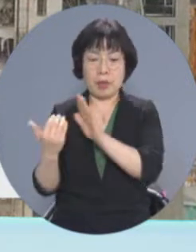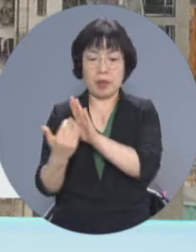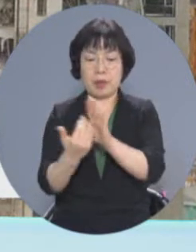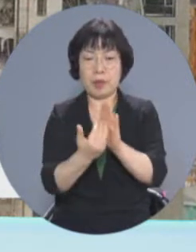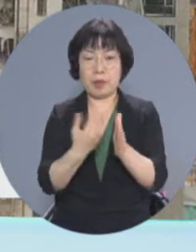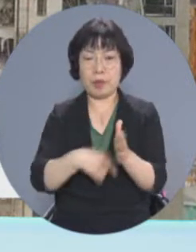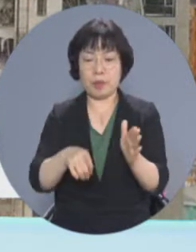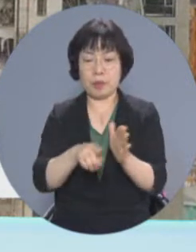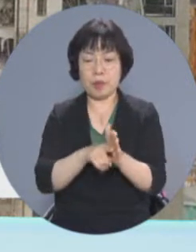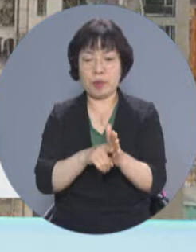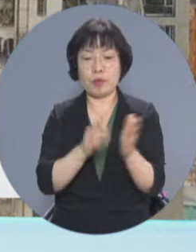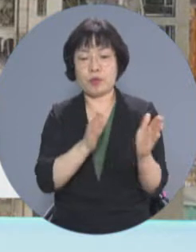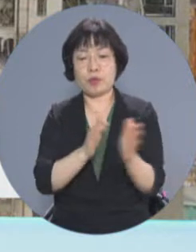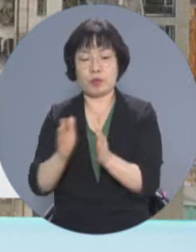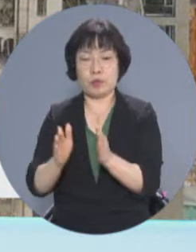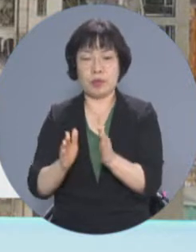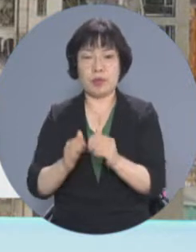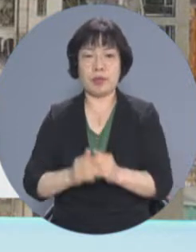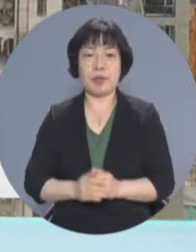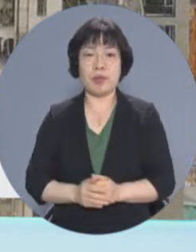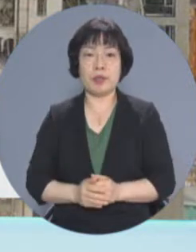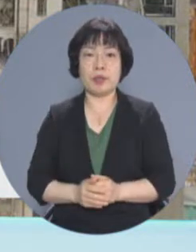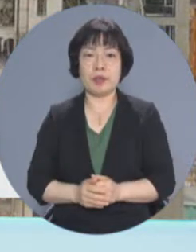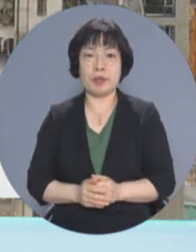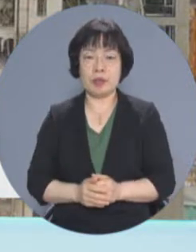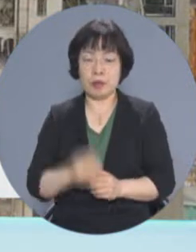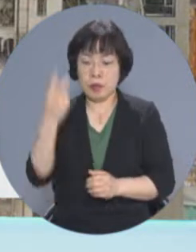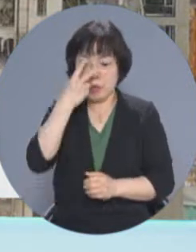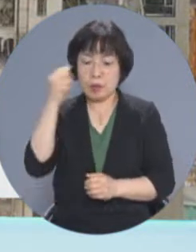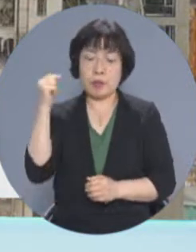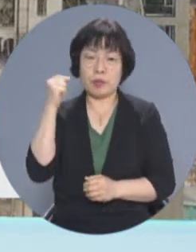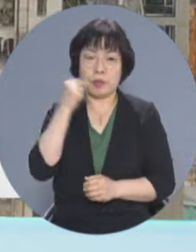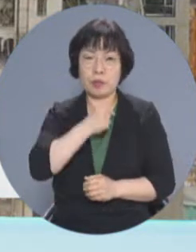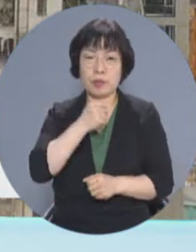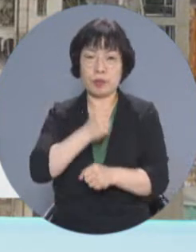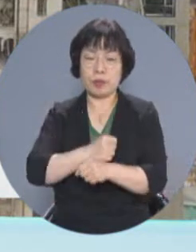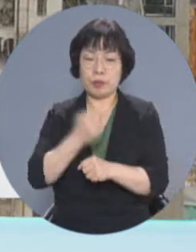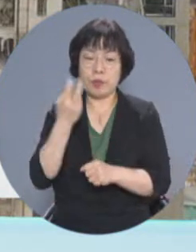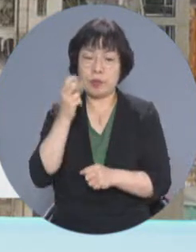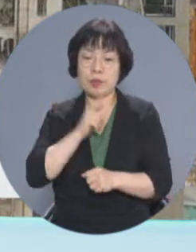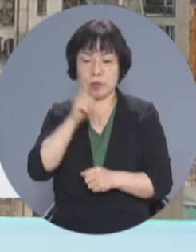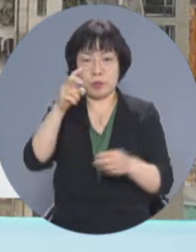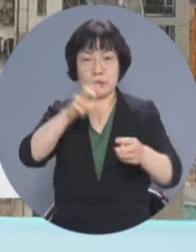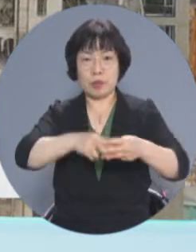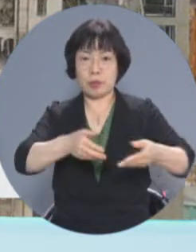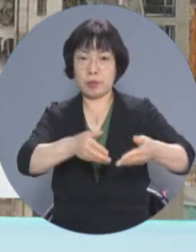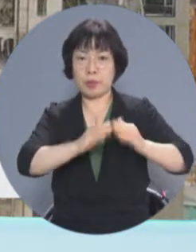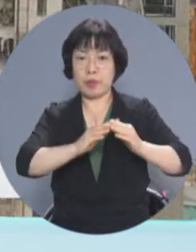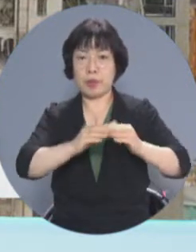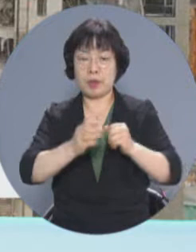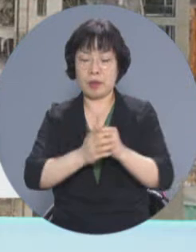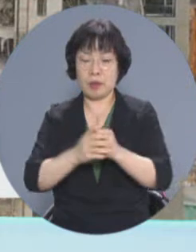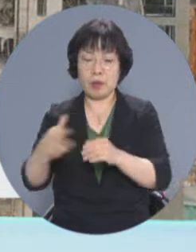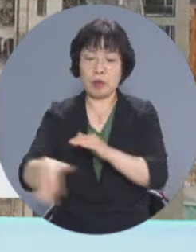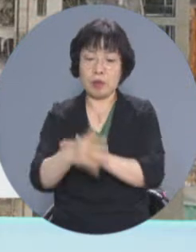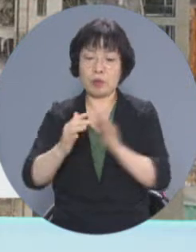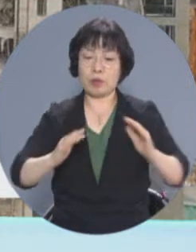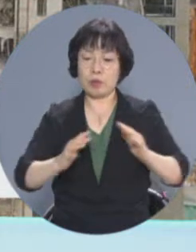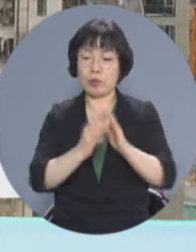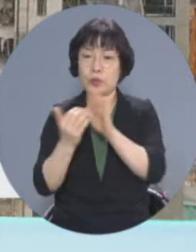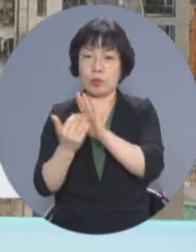막겠다며 후속 대책을 마련했습니다. 감리를 강화하고 신고센터도 마련해 부실 시공을 막겠다는